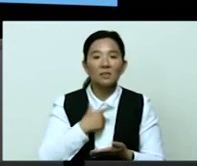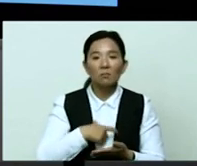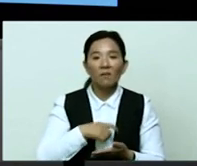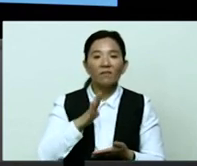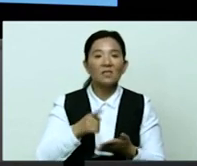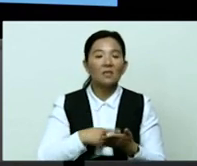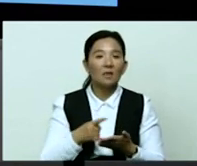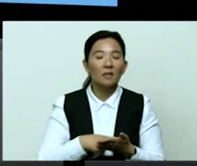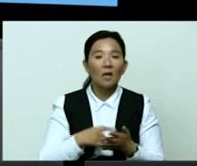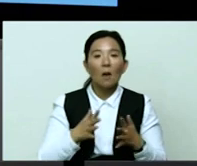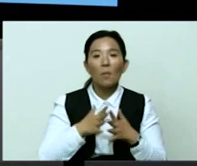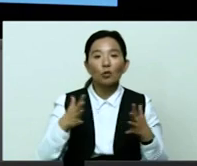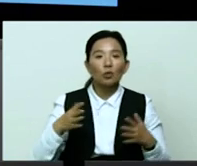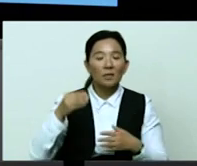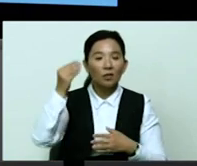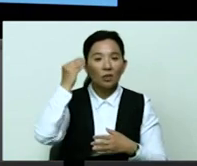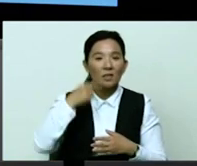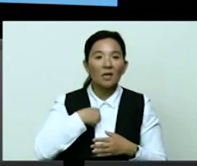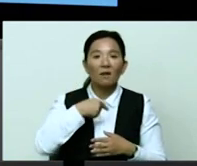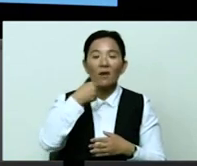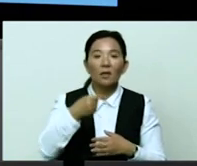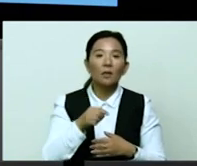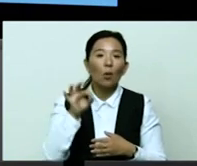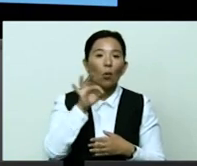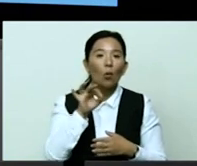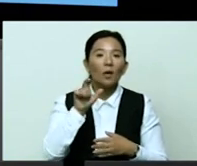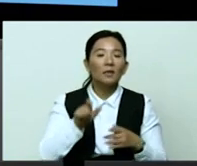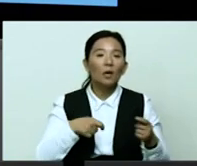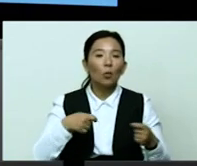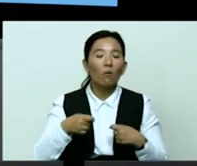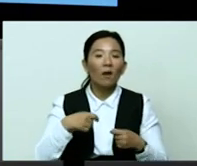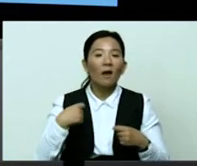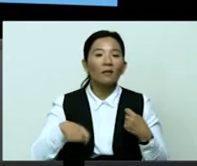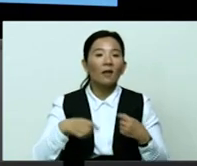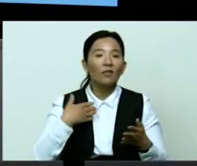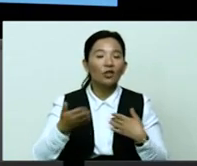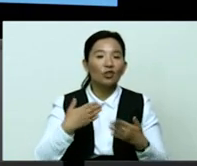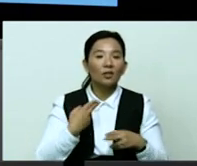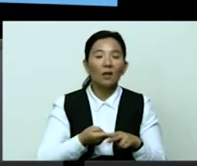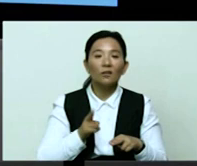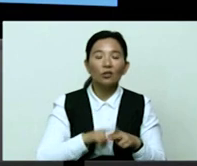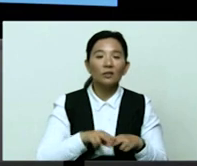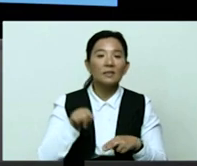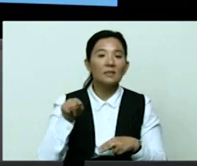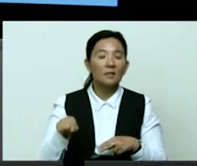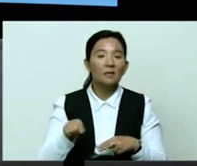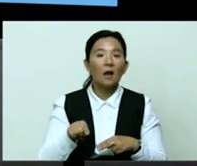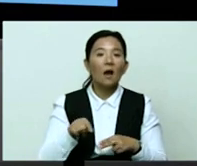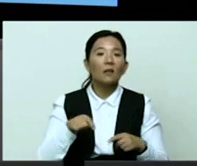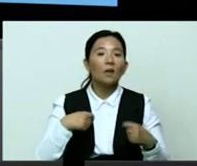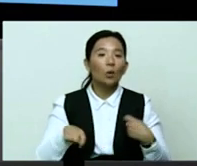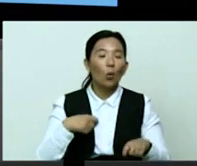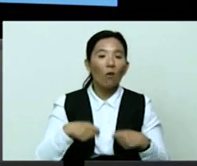тетрадь. Большое значение я вам говорила о торговых отношениях. Конечно, здесь